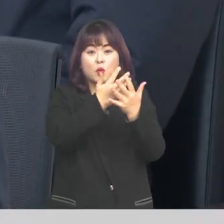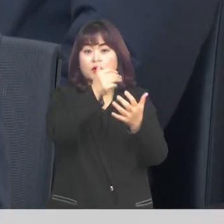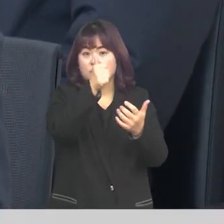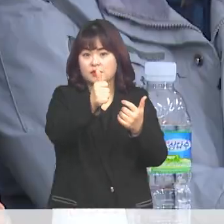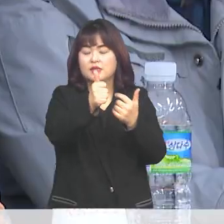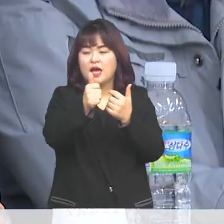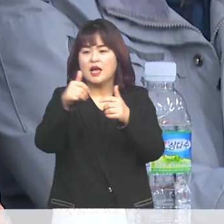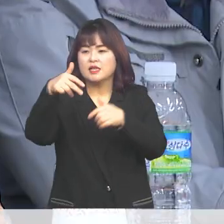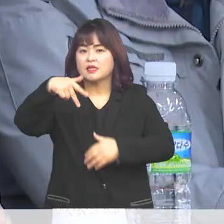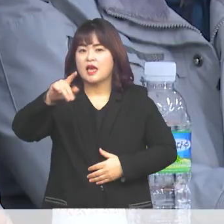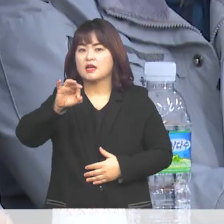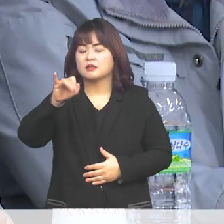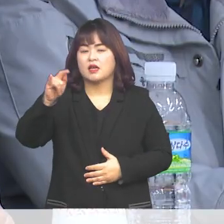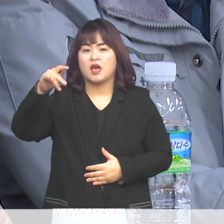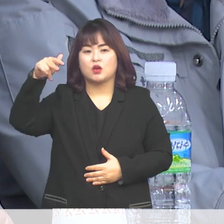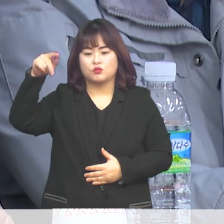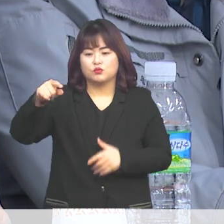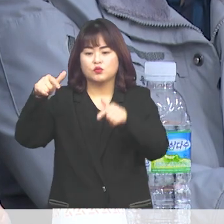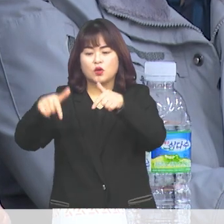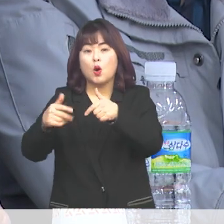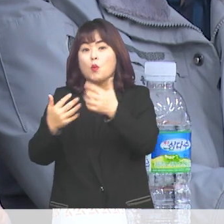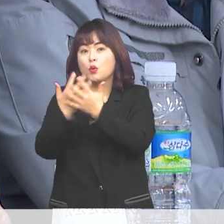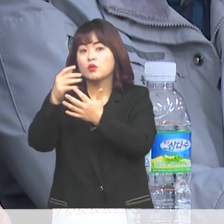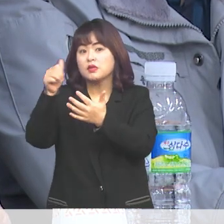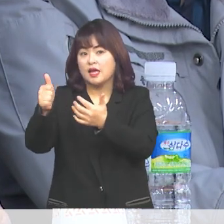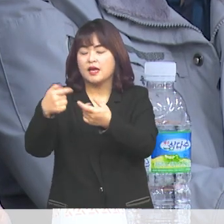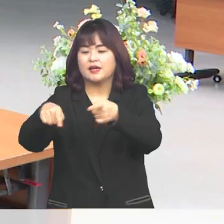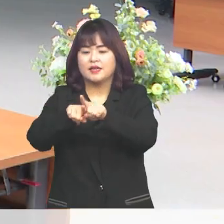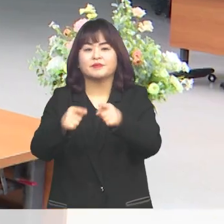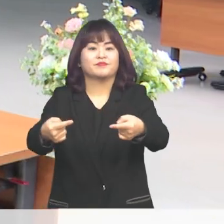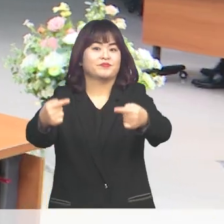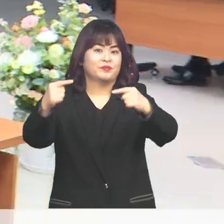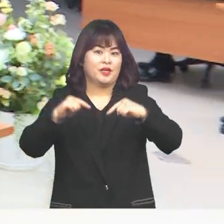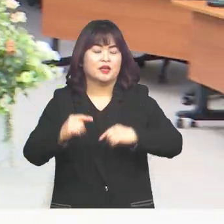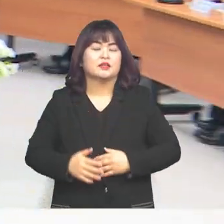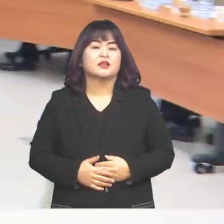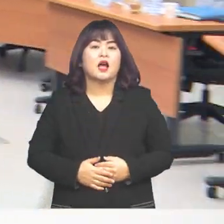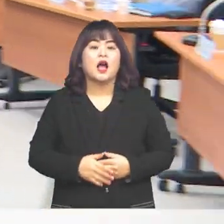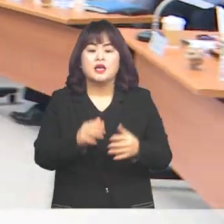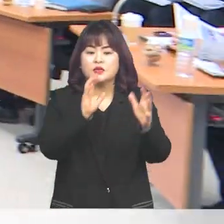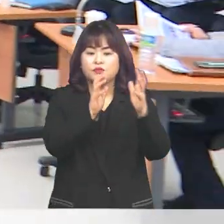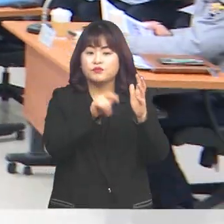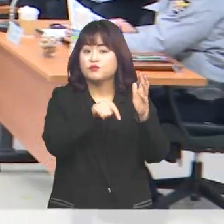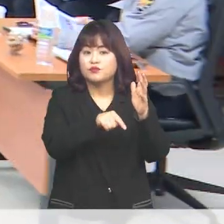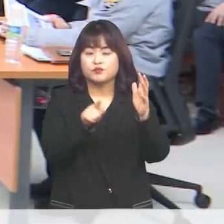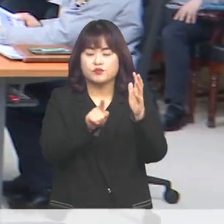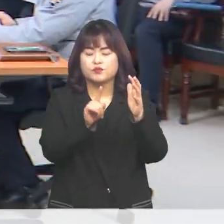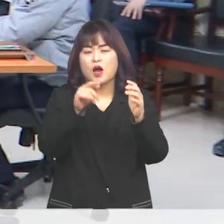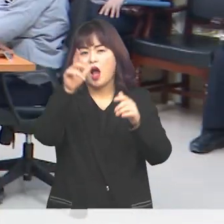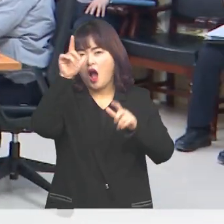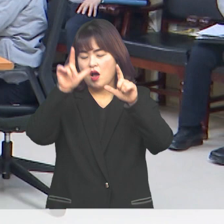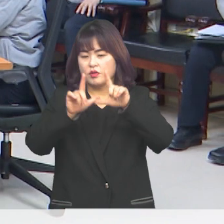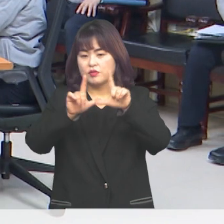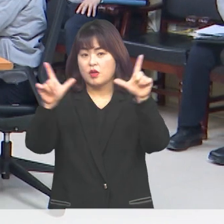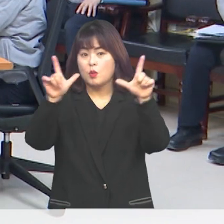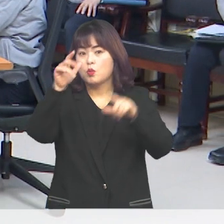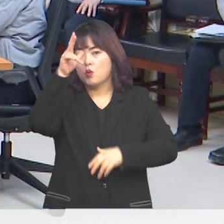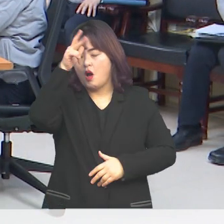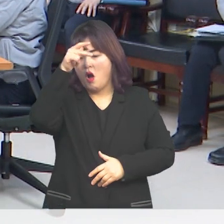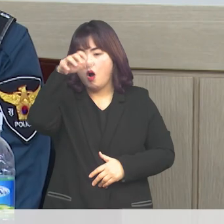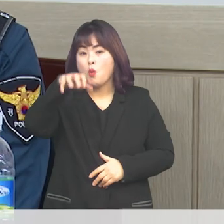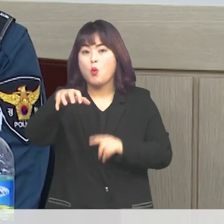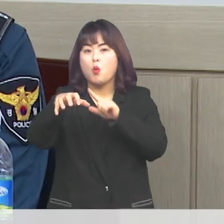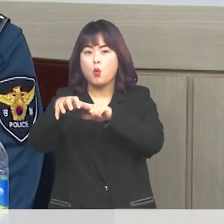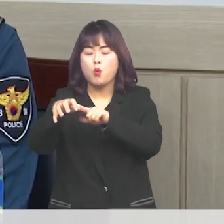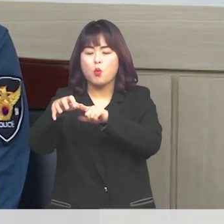용인소방서장, 장재구 용인서부소방서장이 참석했습니다. 이날 회의에서는 용인서부경찰서에서 준비한 안심공원